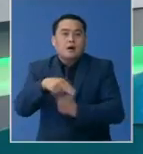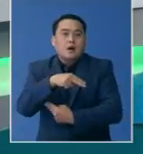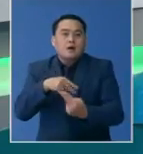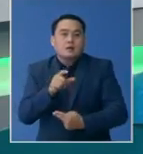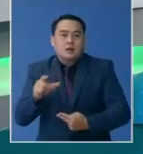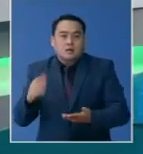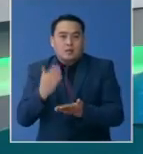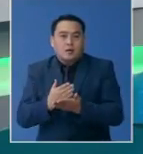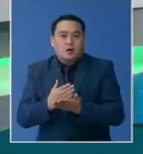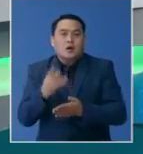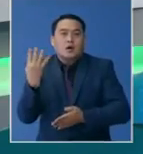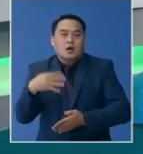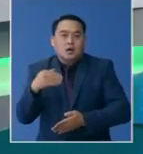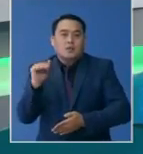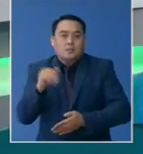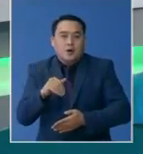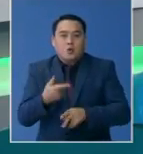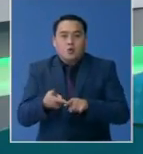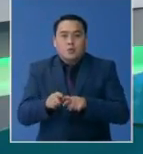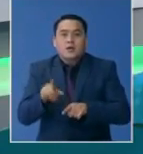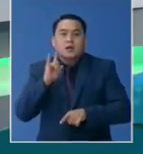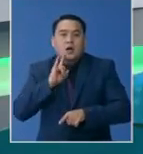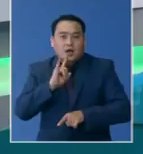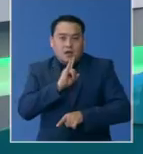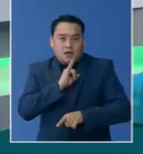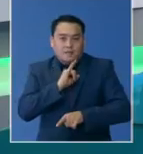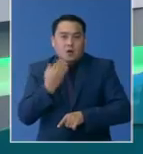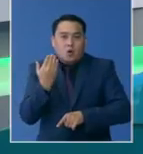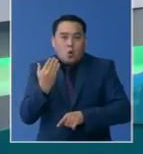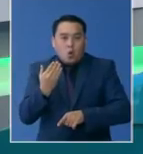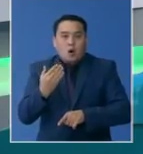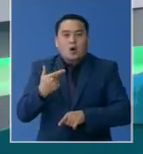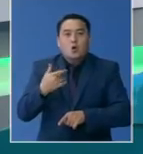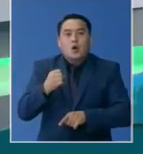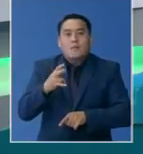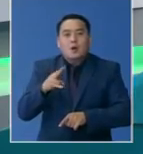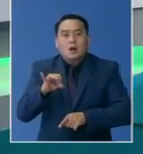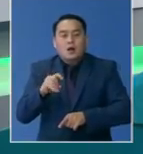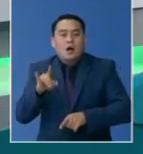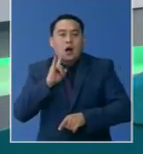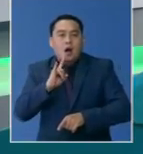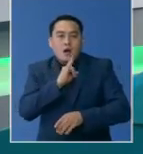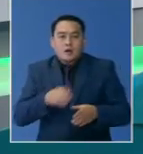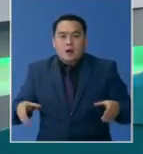мыңға жуығы нәзік жандылар. Бұл туралы еліміздің мемлекеттік хатшысы Гүлшара Әбдіқалықова жетісулық әйелдер қауымдастығымен өткізген